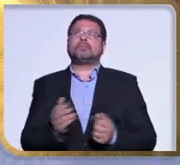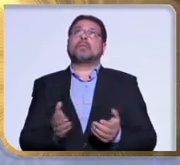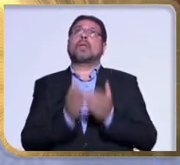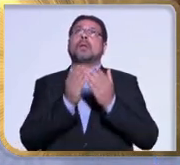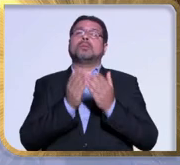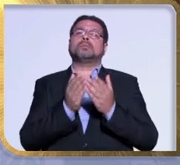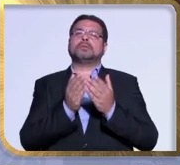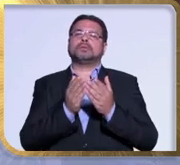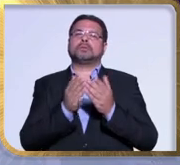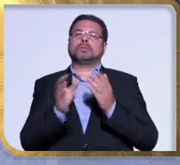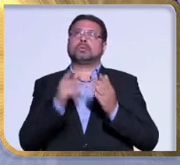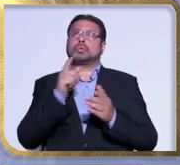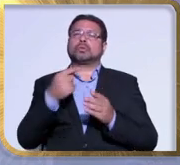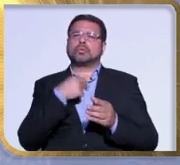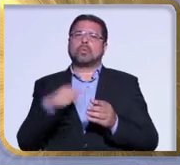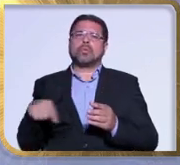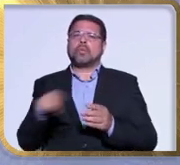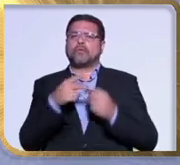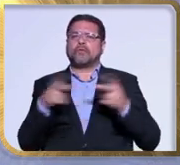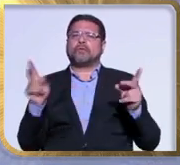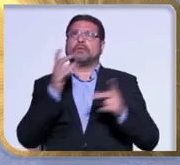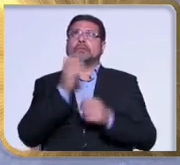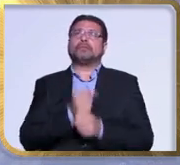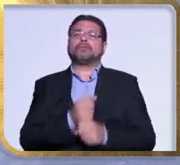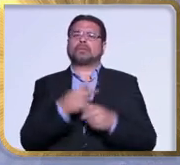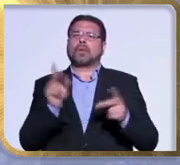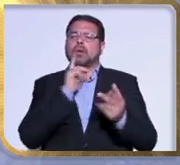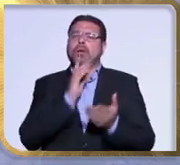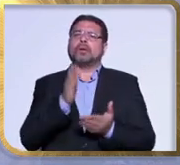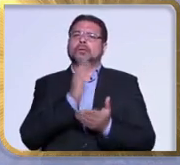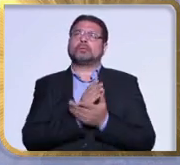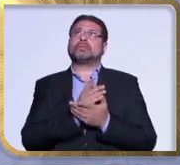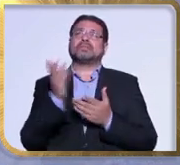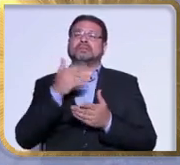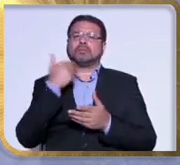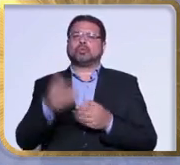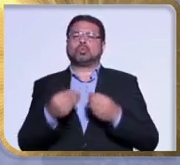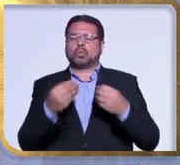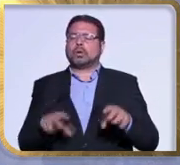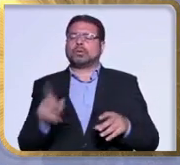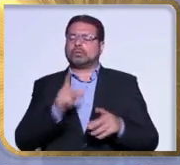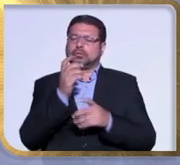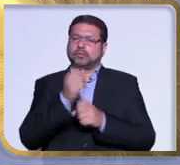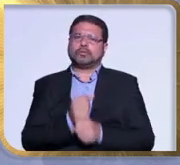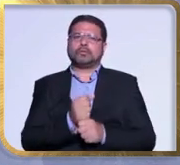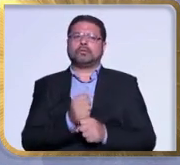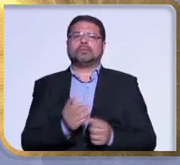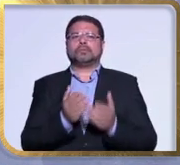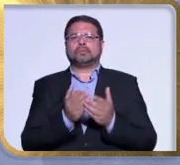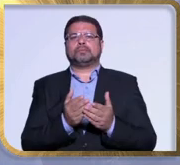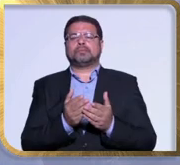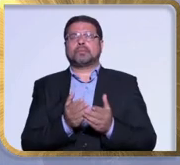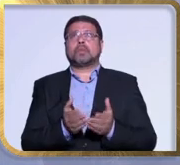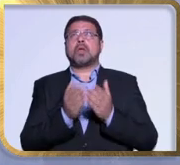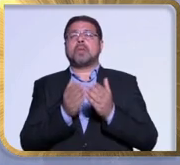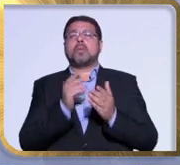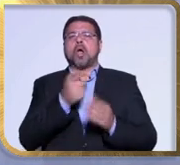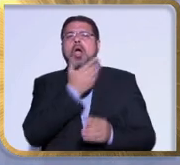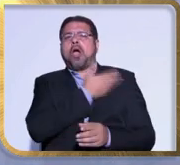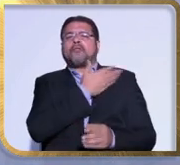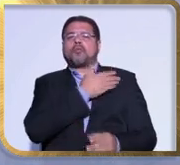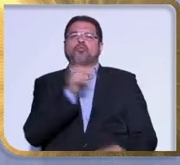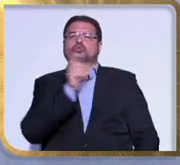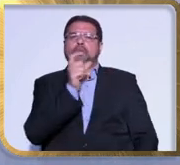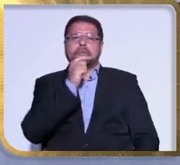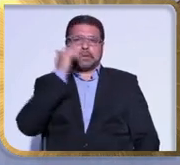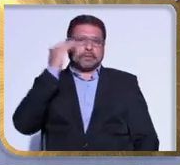اللهم اجعل لنا ولهم فرجا ومخرجا بحق ليس لها من دون الله كاشفة. اللهم اغفر